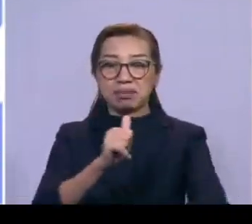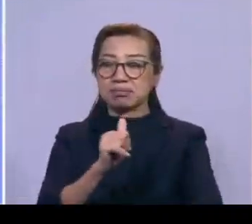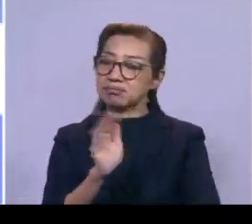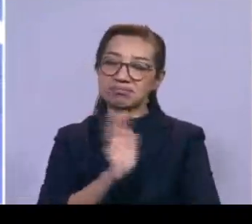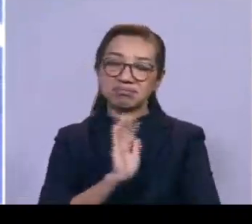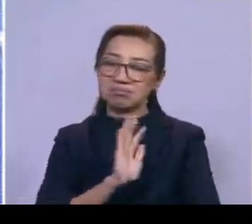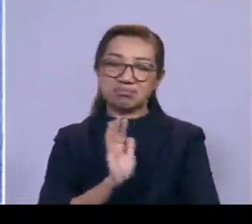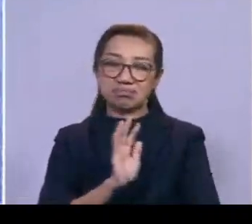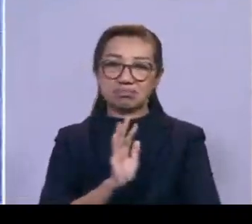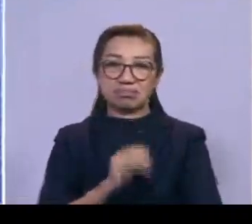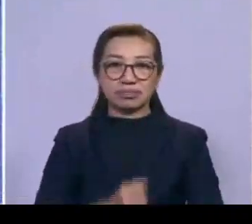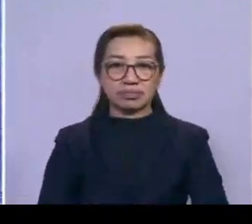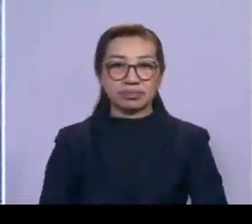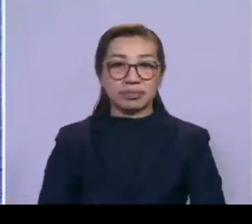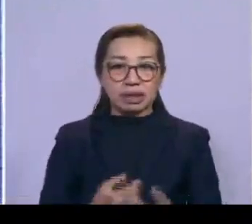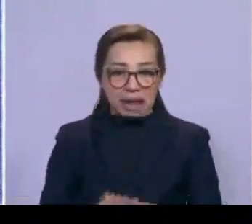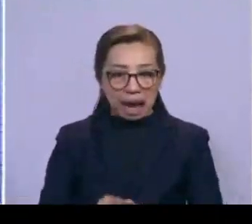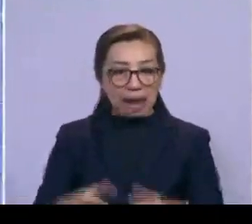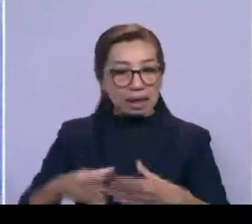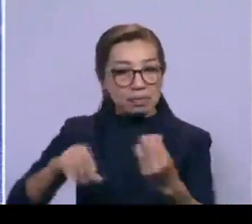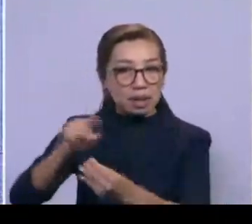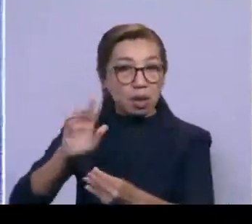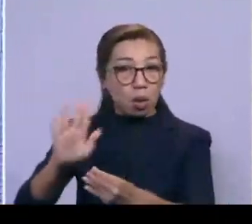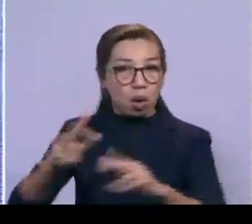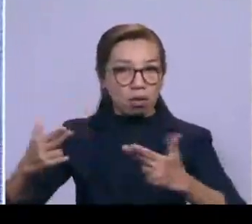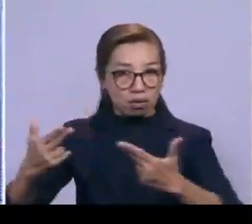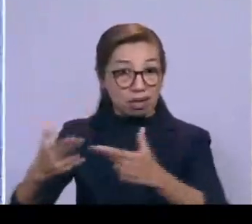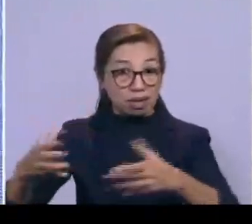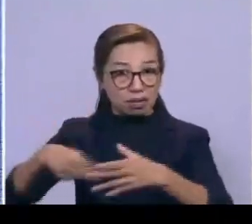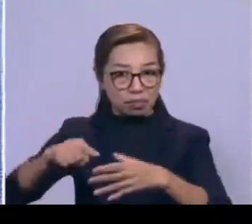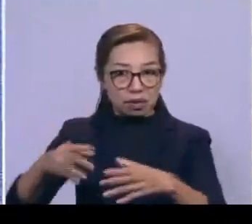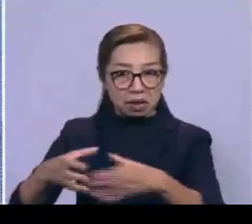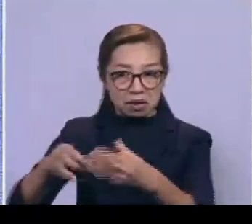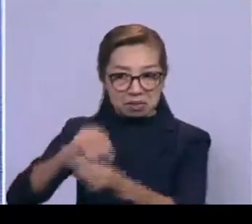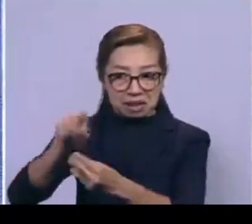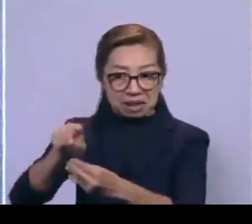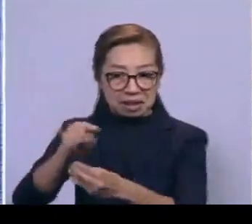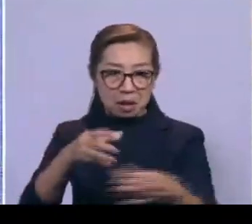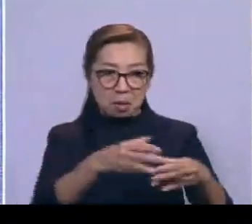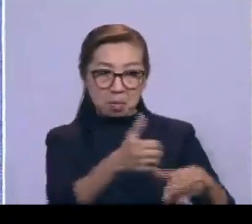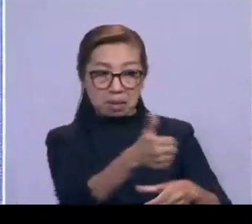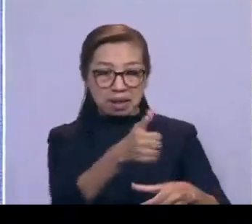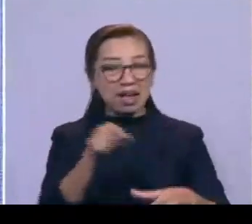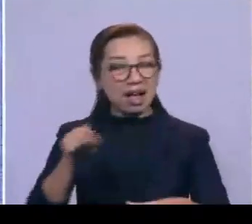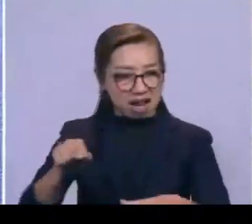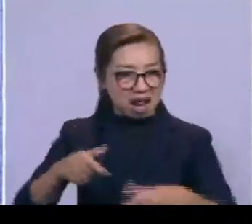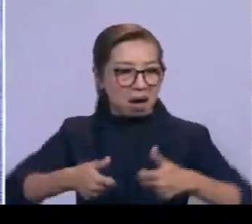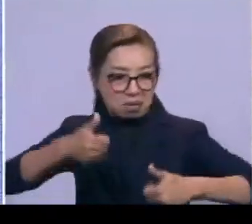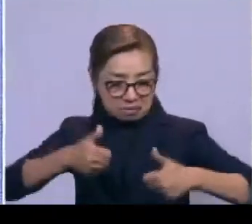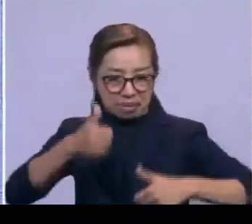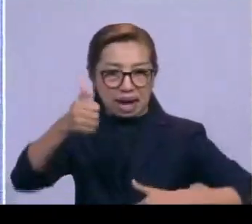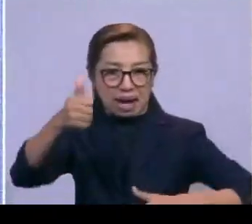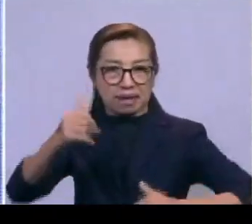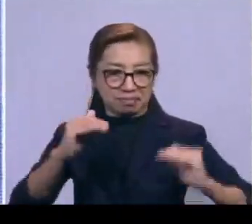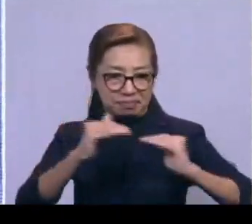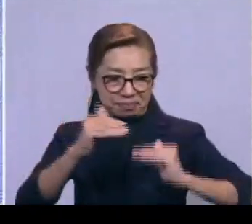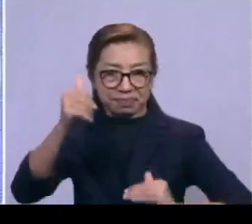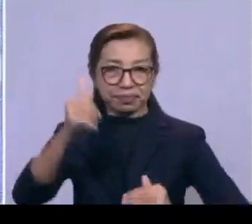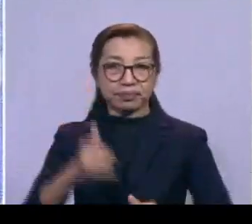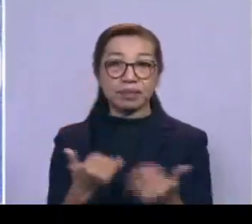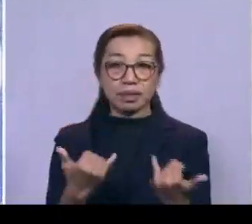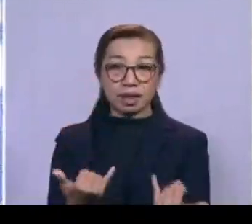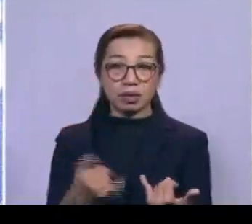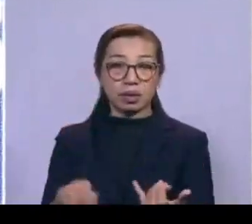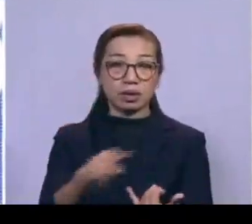ลเอกประยุทธ์บอกไม่ใช่นะแต่ยืนยันว่าทีมเศรษฐกิจของรวมไทยสร้างชาติสู้กับพรรคอื่นได้แน่นอนนะคะและอย่างที่บอกวันนี้